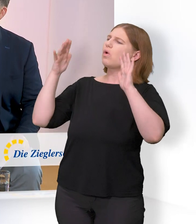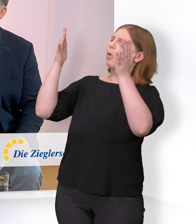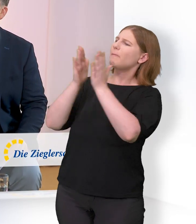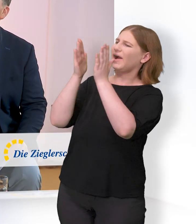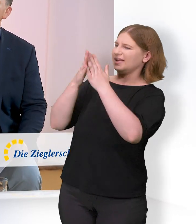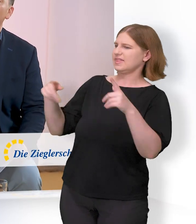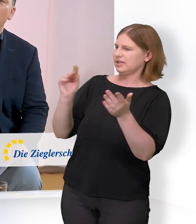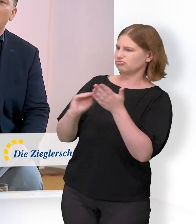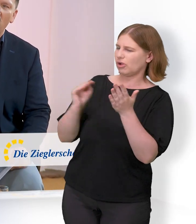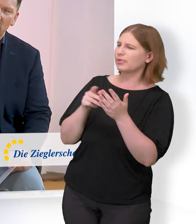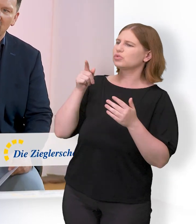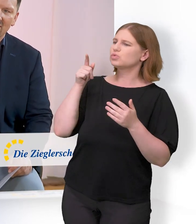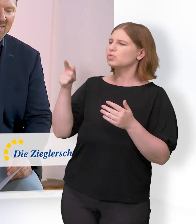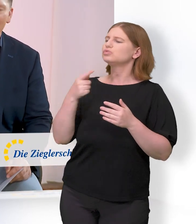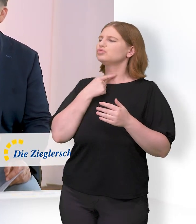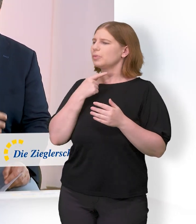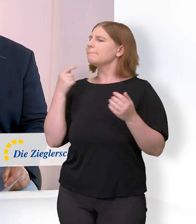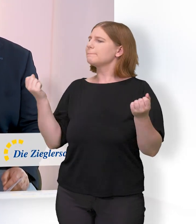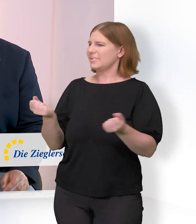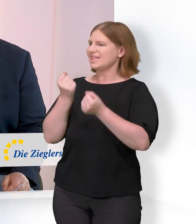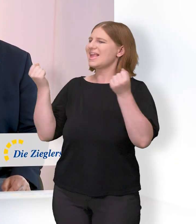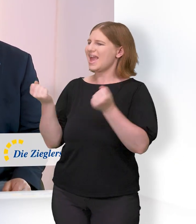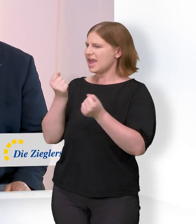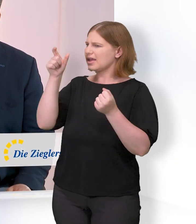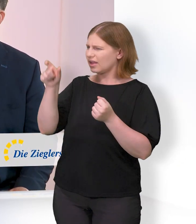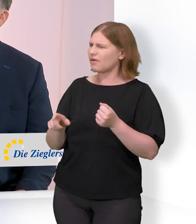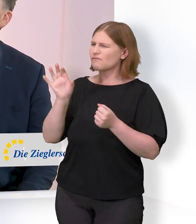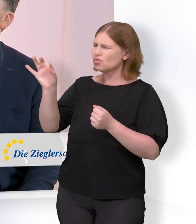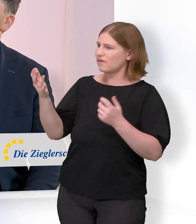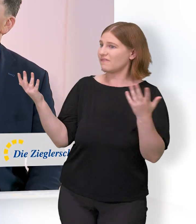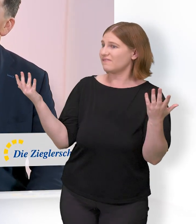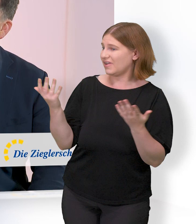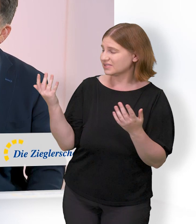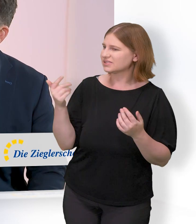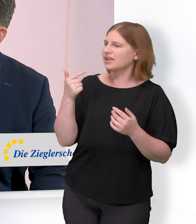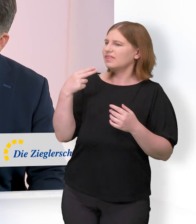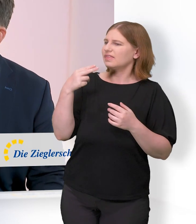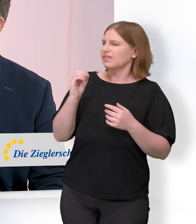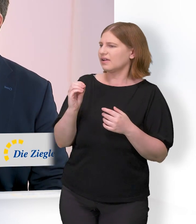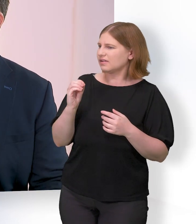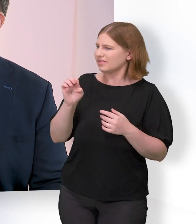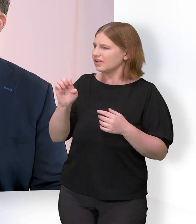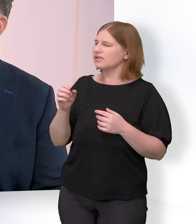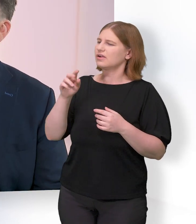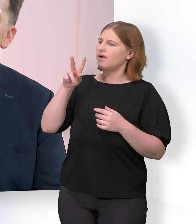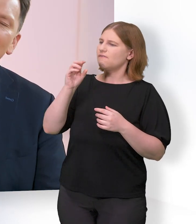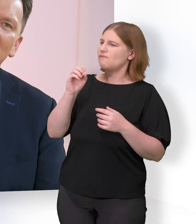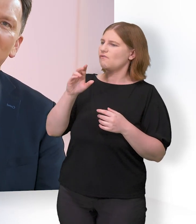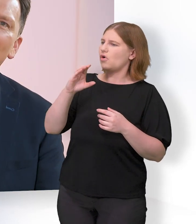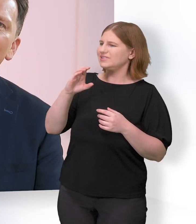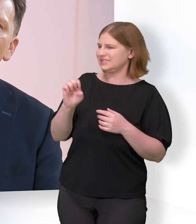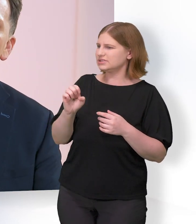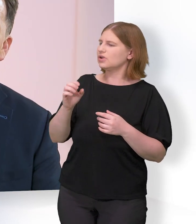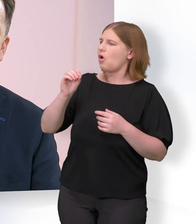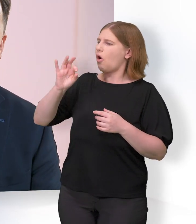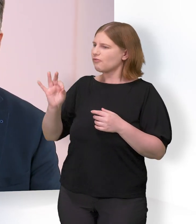aktiv. Du bist Vocal Coach und das nicht einfach nur irgendwo, sondern bei The Voice of Germany, wo ganz